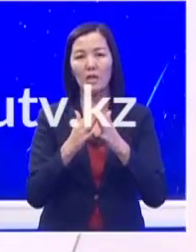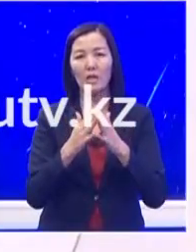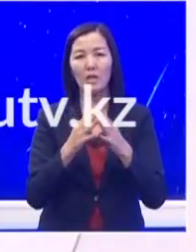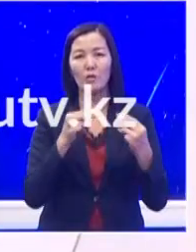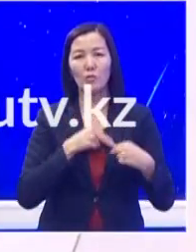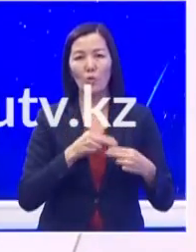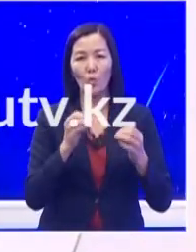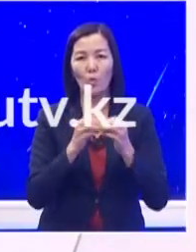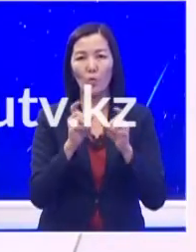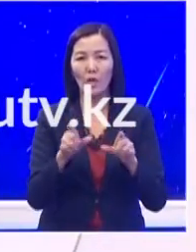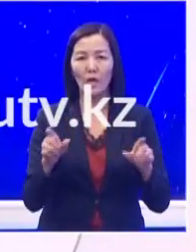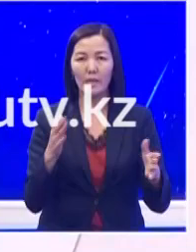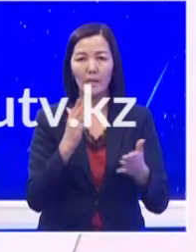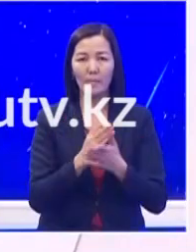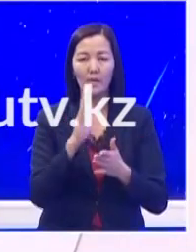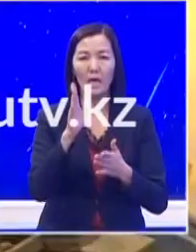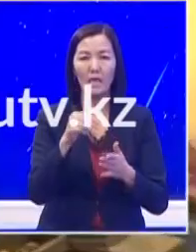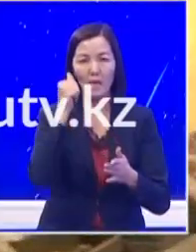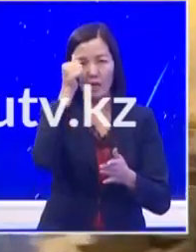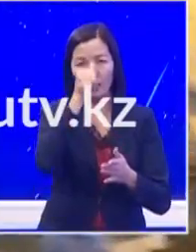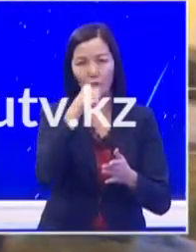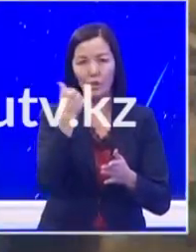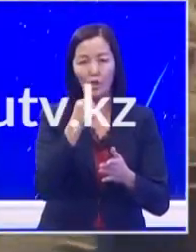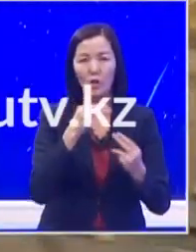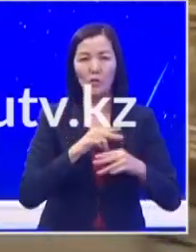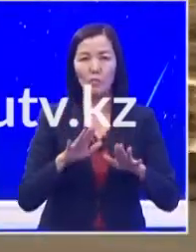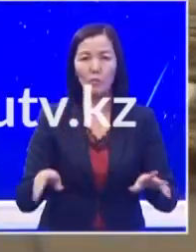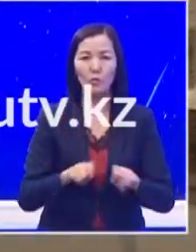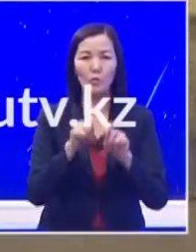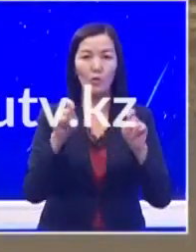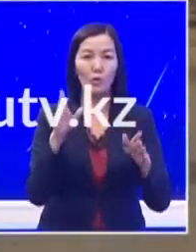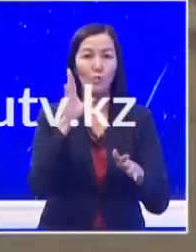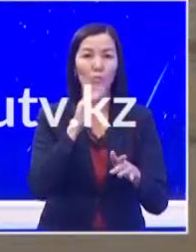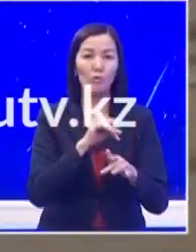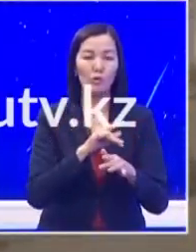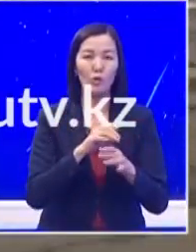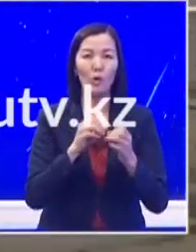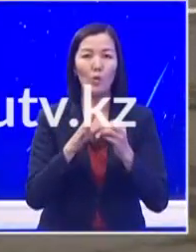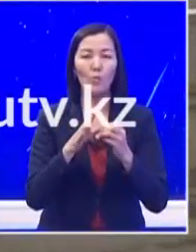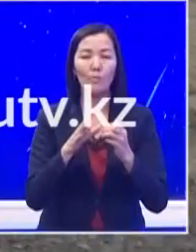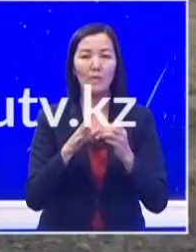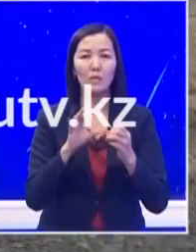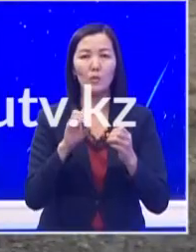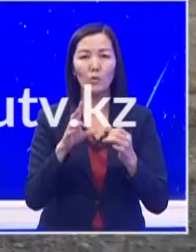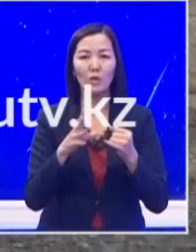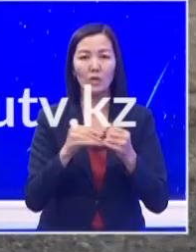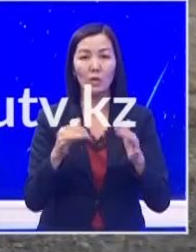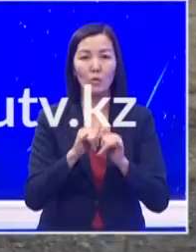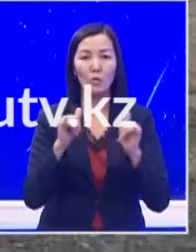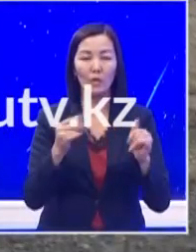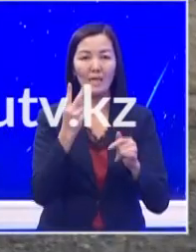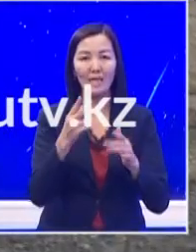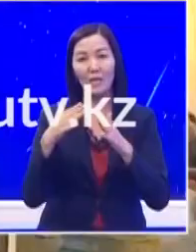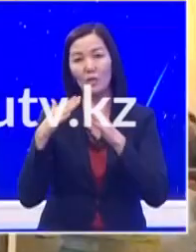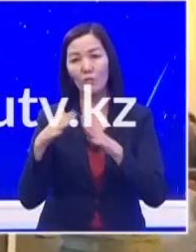отыр. Алдағы жылы жұмыс орны көбейу мүмкін. Нысан басшылығы нысан аумағын тағы 15 сотық қаулыға айтпақ. Екінші блокты іске